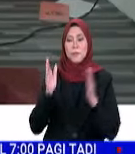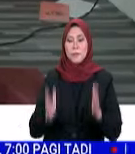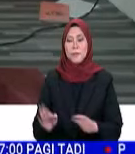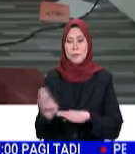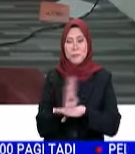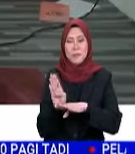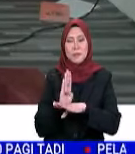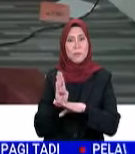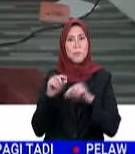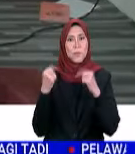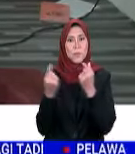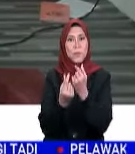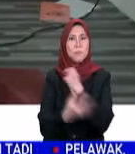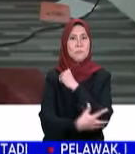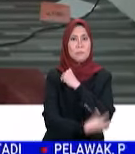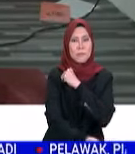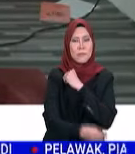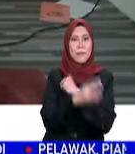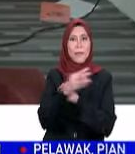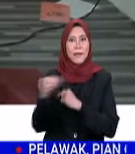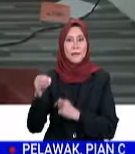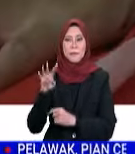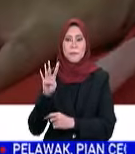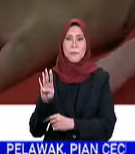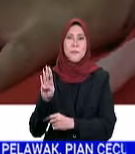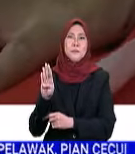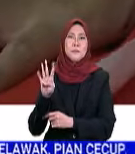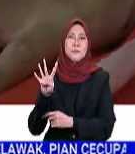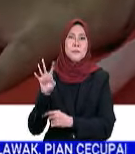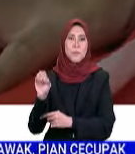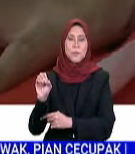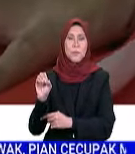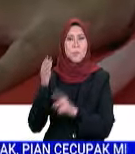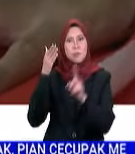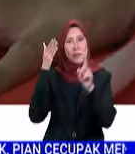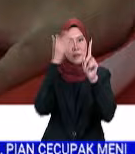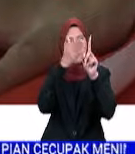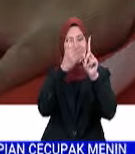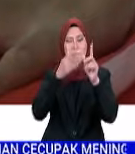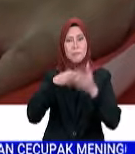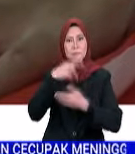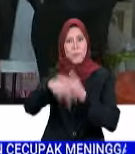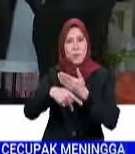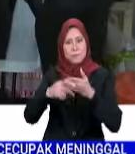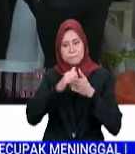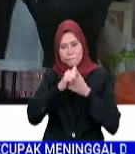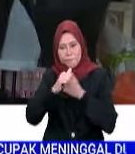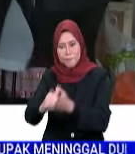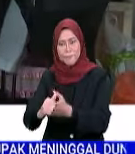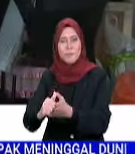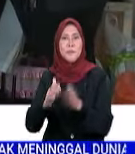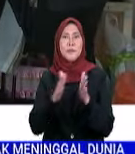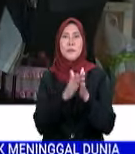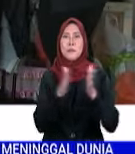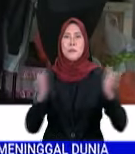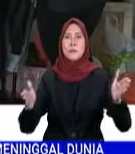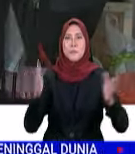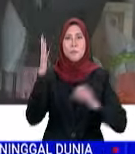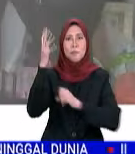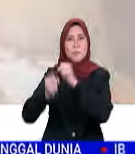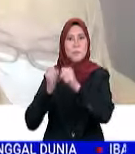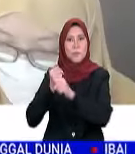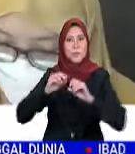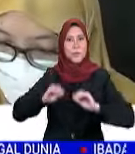golongan asnaf dan B40 disasar dibimbing menerusi program itu dalam tempoh 5 tahun.